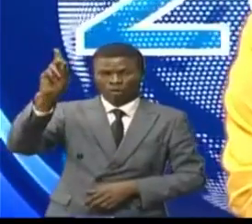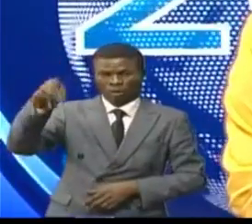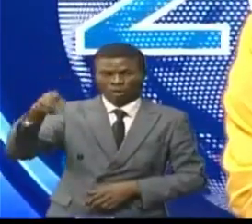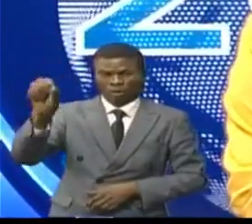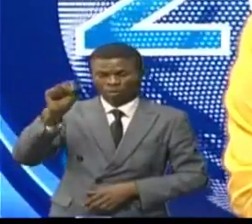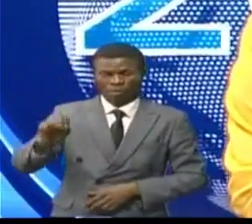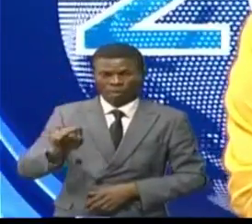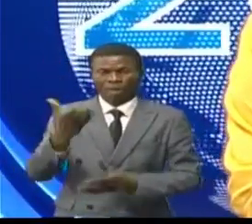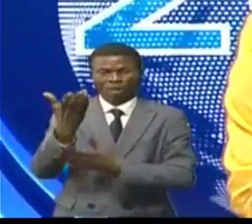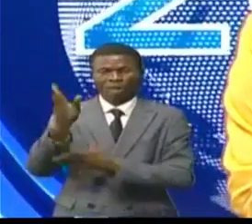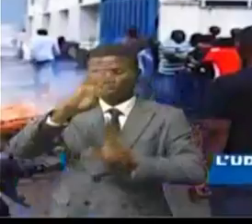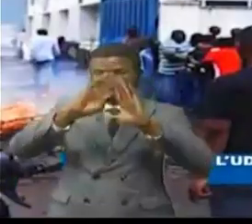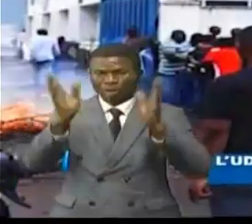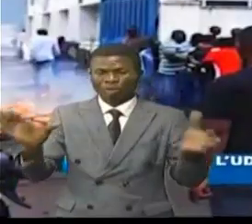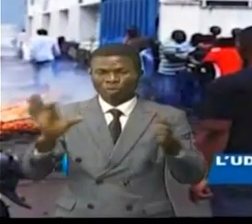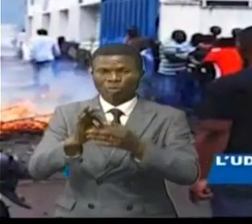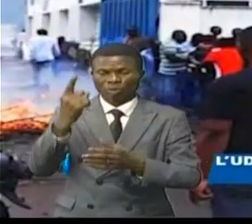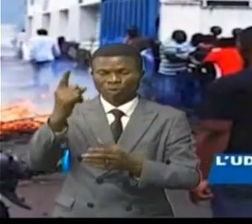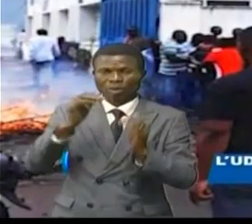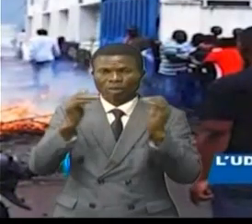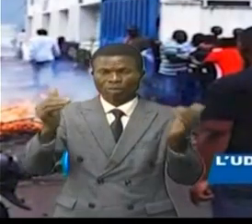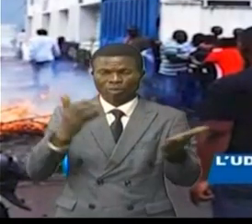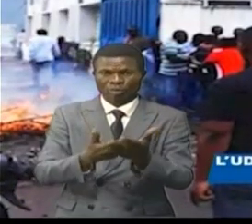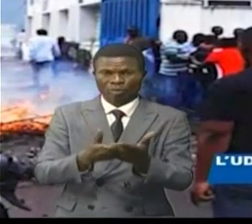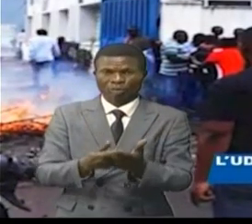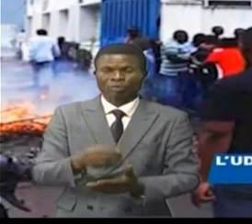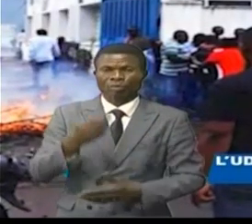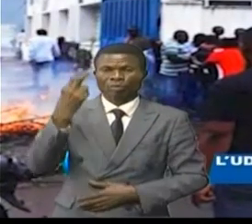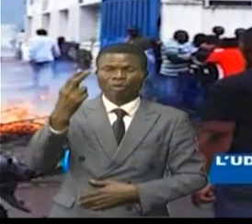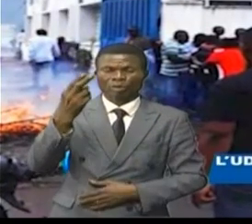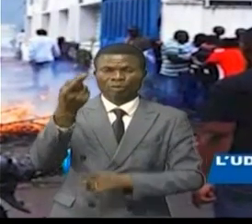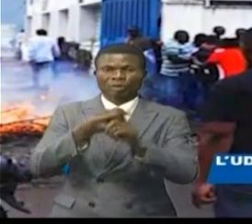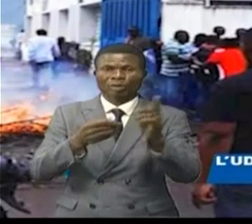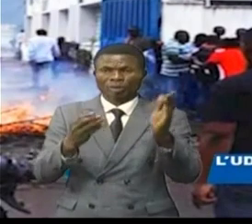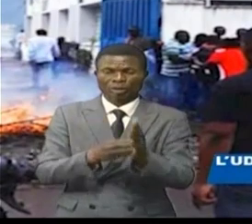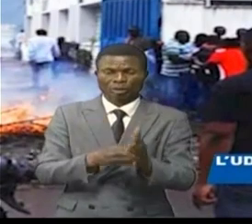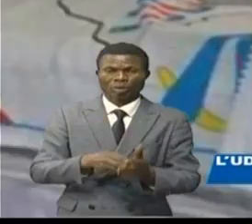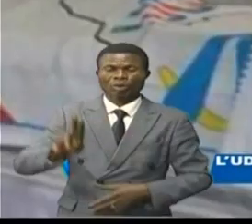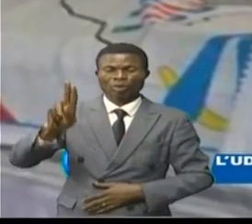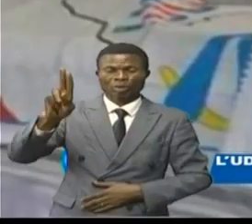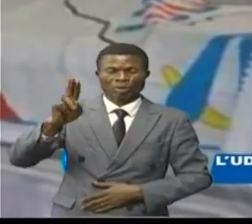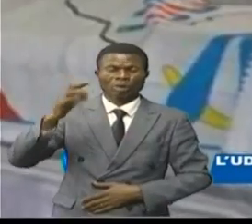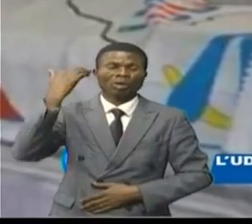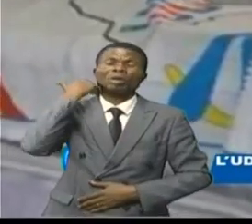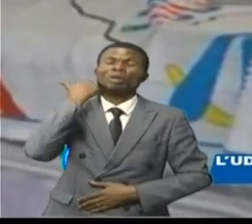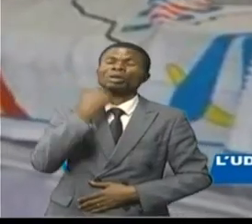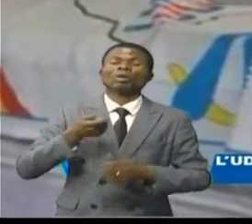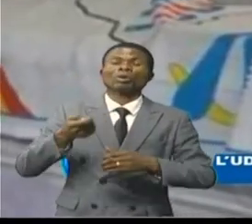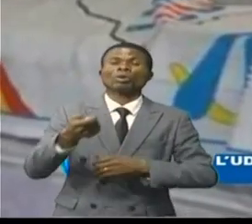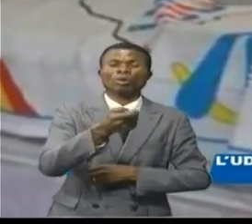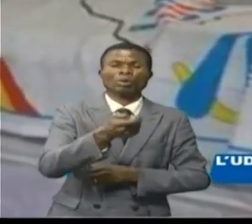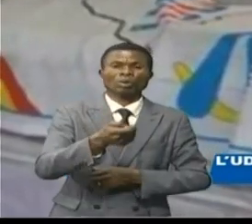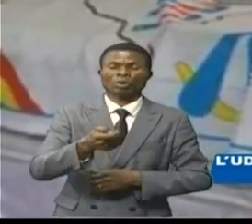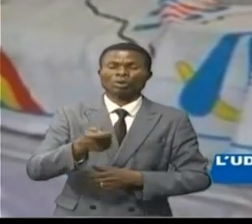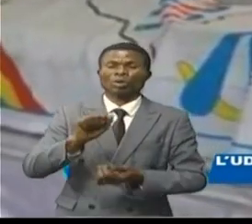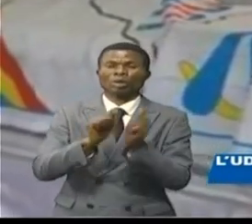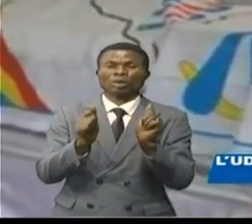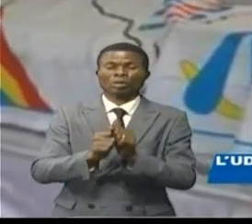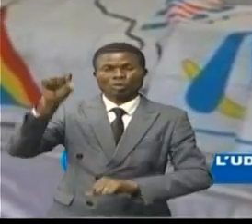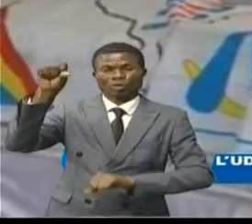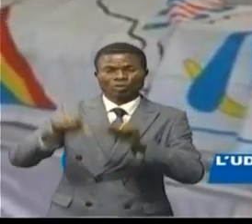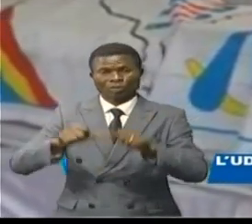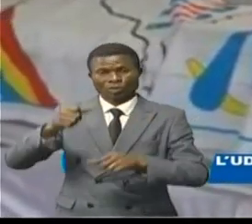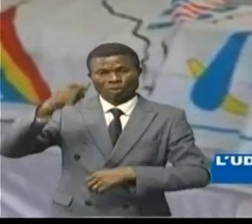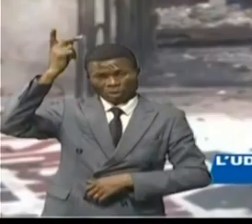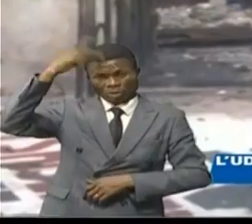Bikaï. Chaque 19 et 20 septembre de l'année, l'UDP se souvient de ces martyrs victimes de l'intolérance politique des régimes